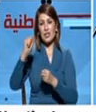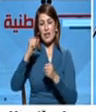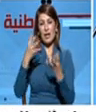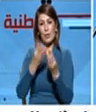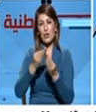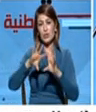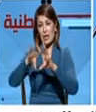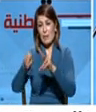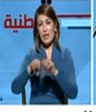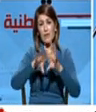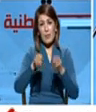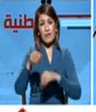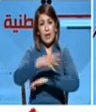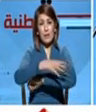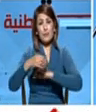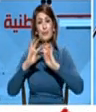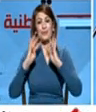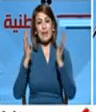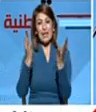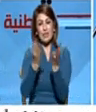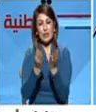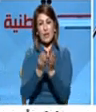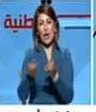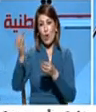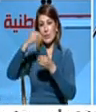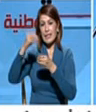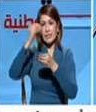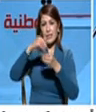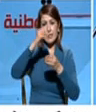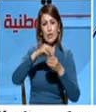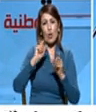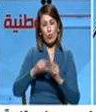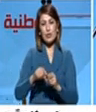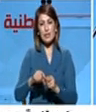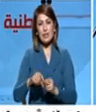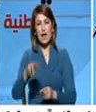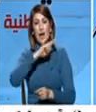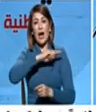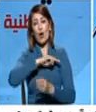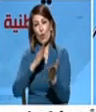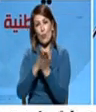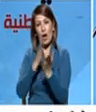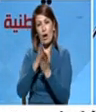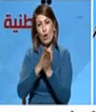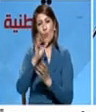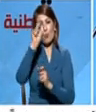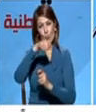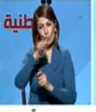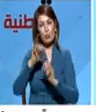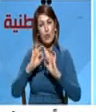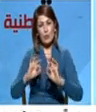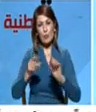العائليه والزياده عن الاجر الوحيد يعني حقهم في التغطيه الاجتماعيه بشبكه مضمون بالرغم من التوقف عن النشاط